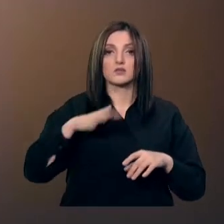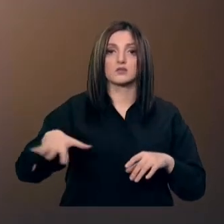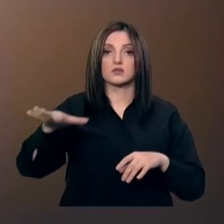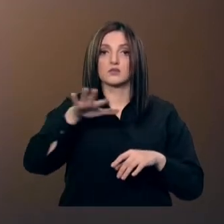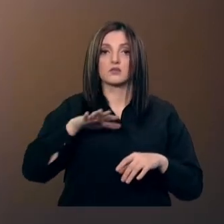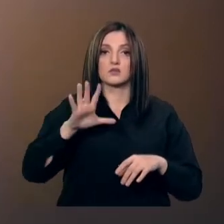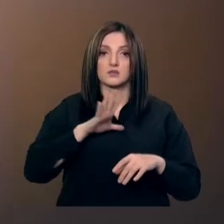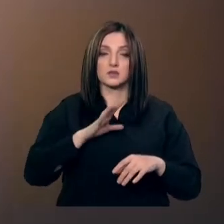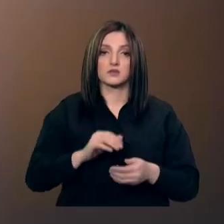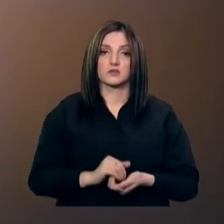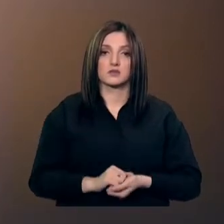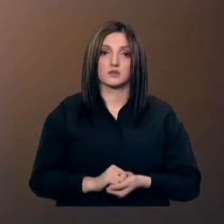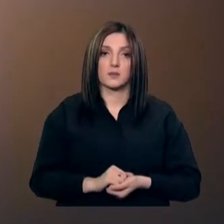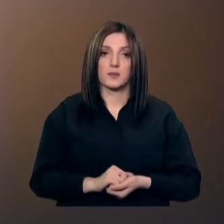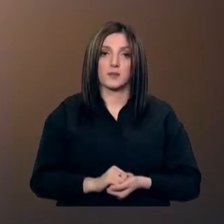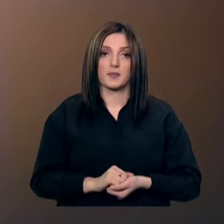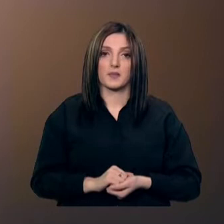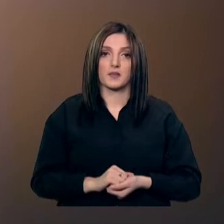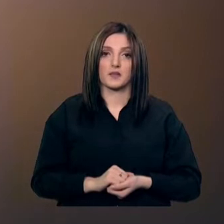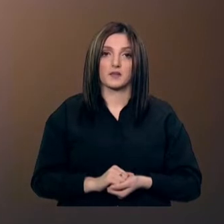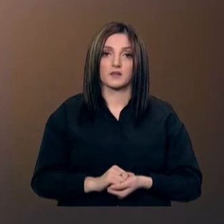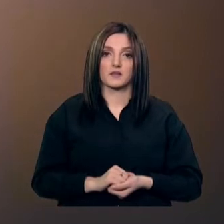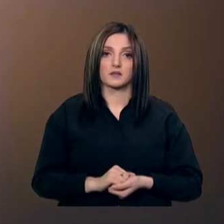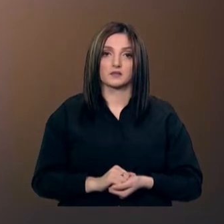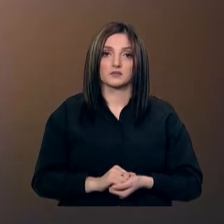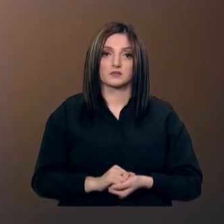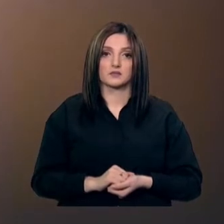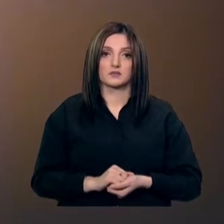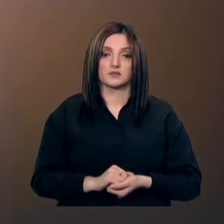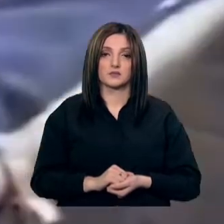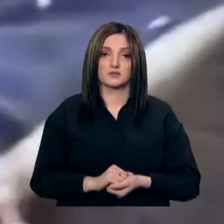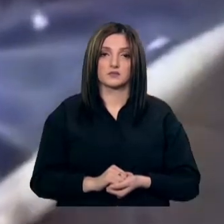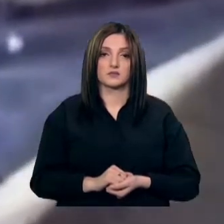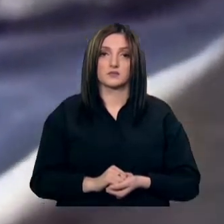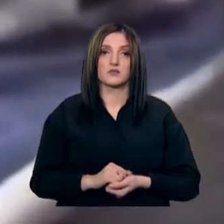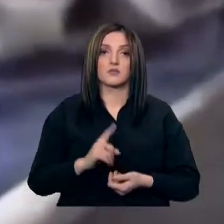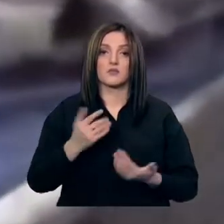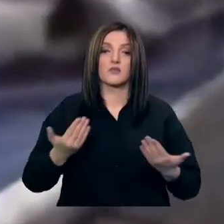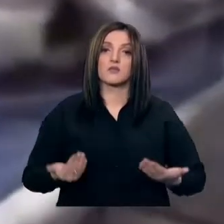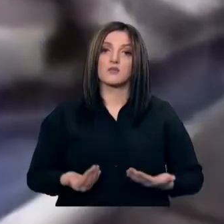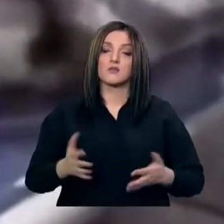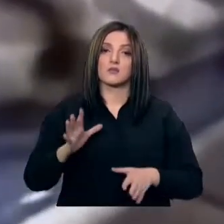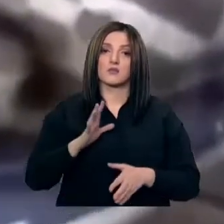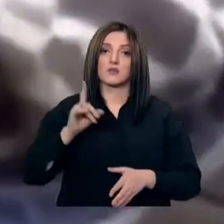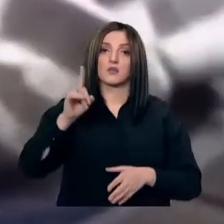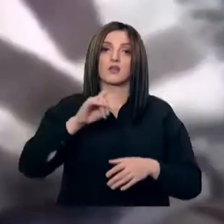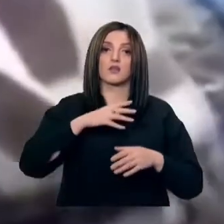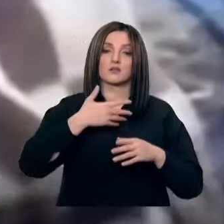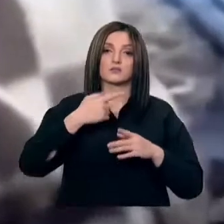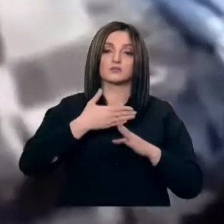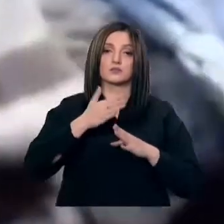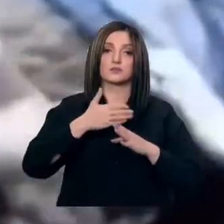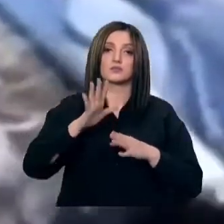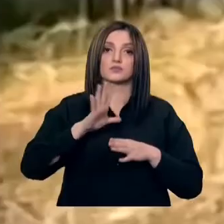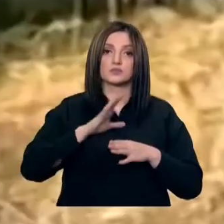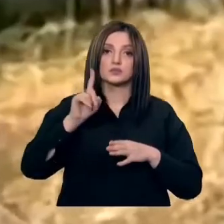fəaliyyətinin kulminasiyasıdır. Xocalinski genosid, это была кульминация. Həyata keçirilən ardıcıl tədbirlər nəticəsində